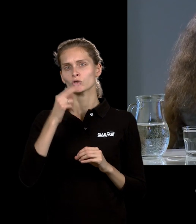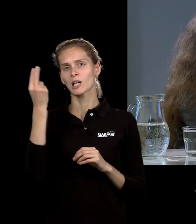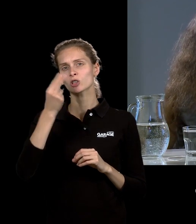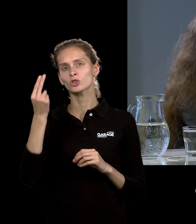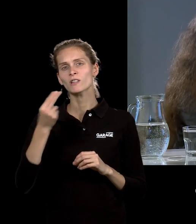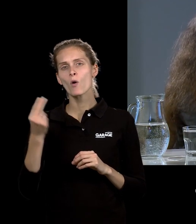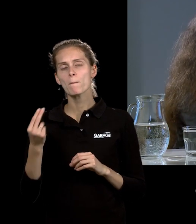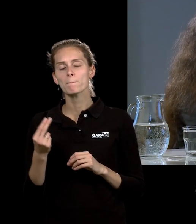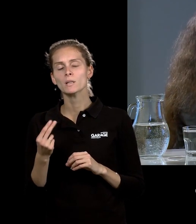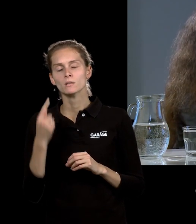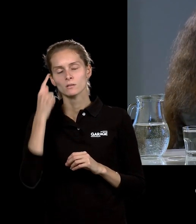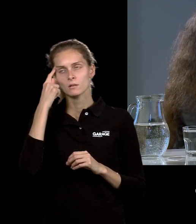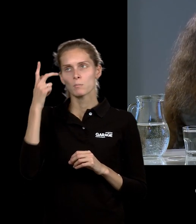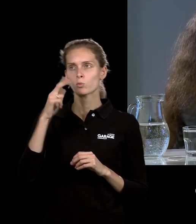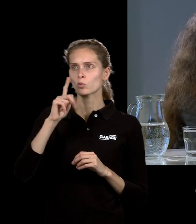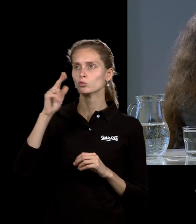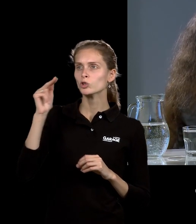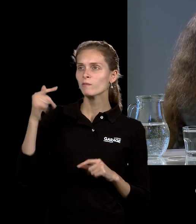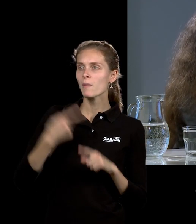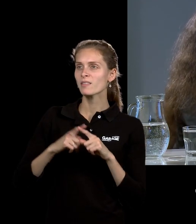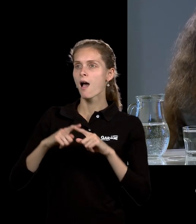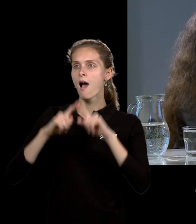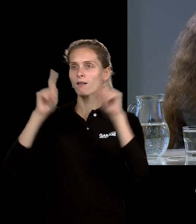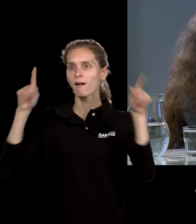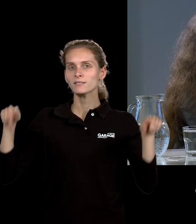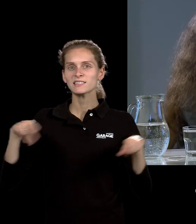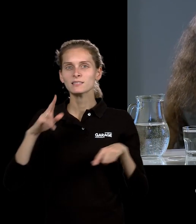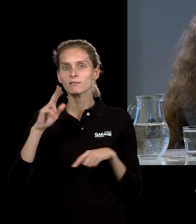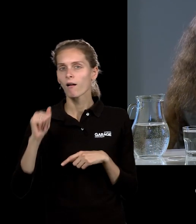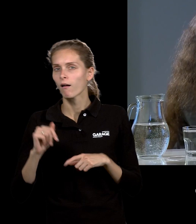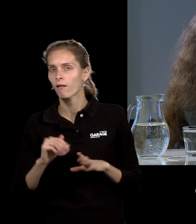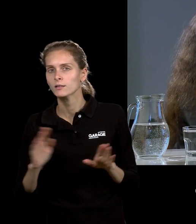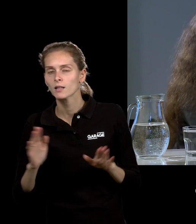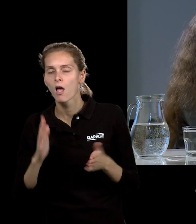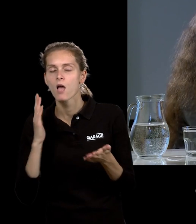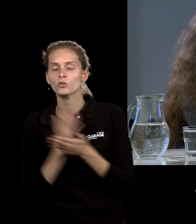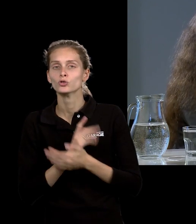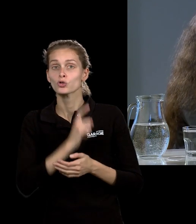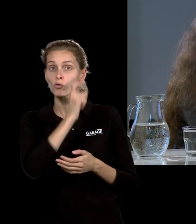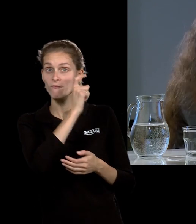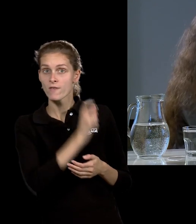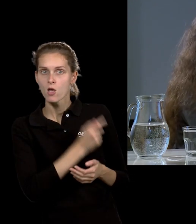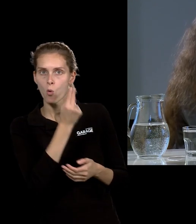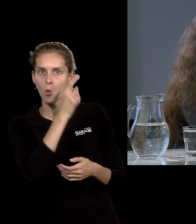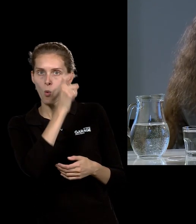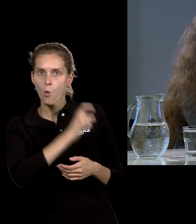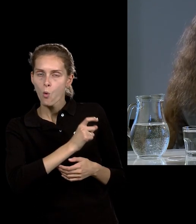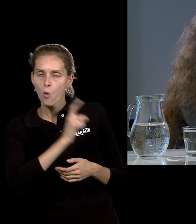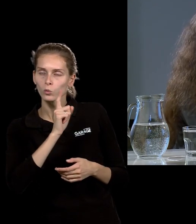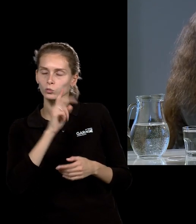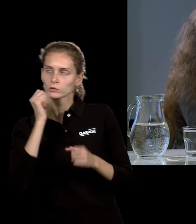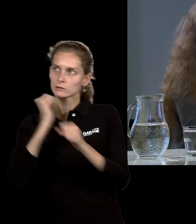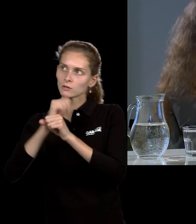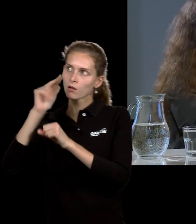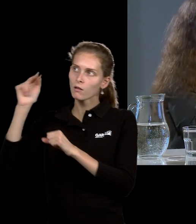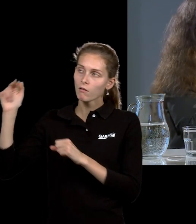не картинка, у живописи есть автор, что кто-то вообще это сделал, что есть художник, который это сделал. Не то чтобы он не знал, что у картин есть